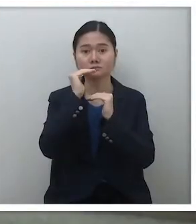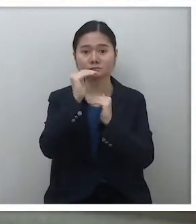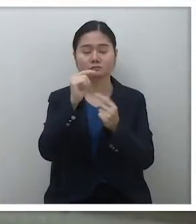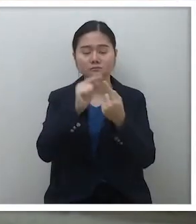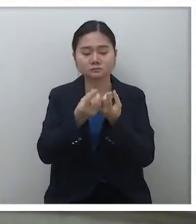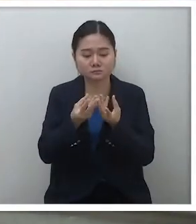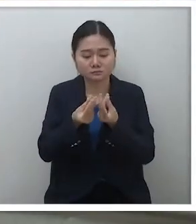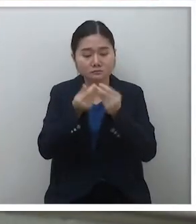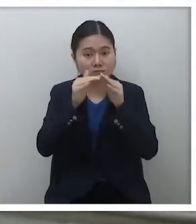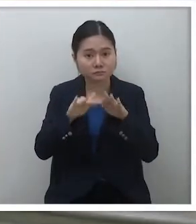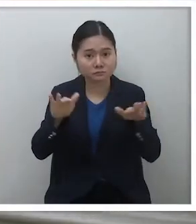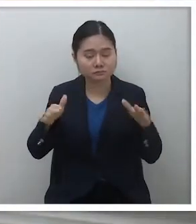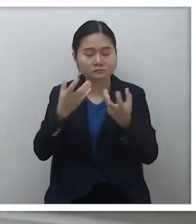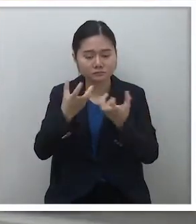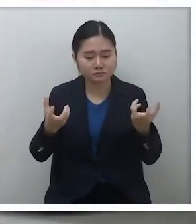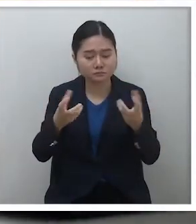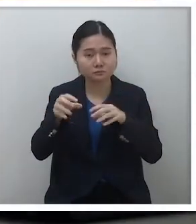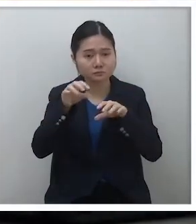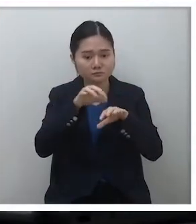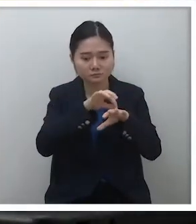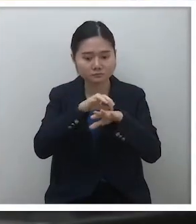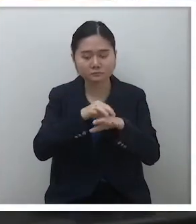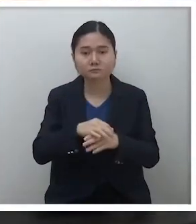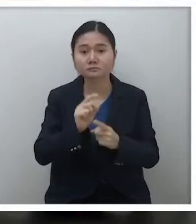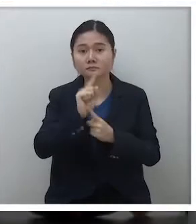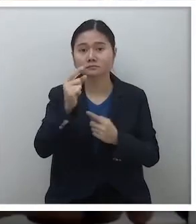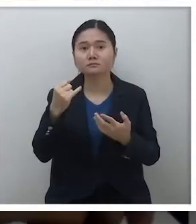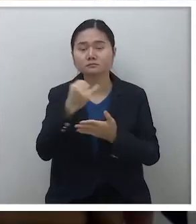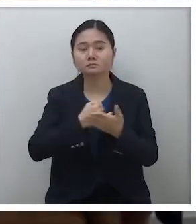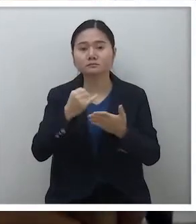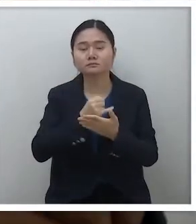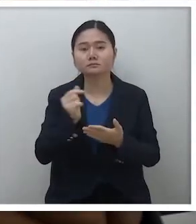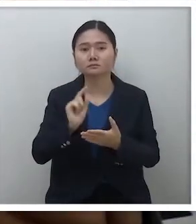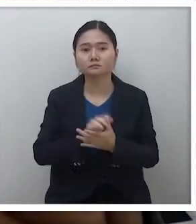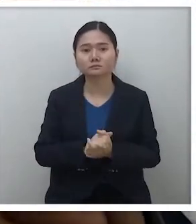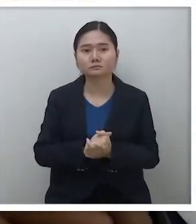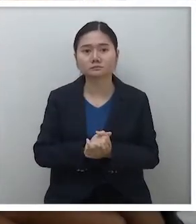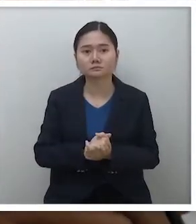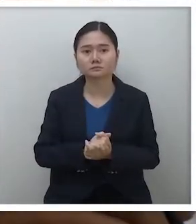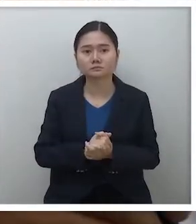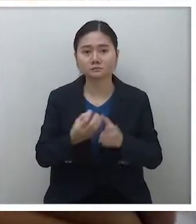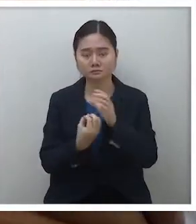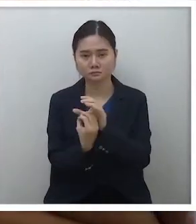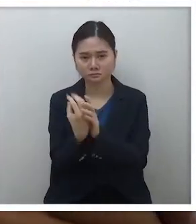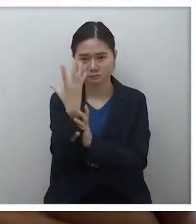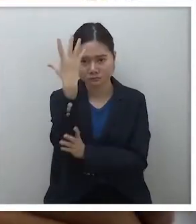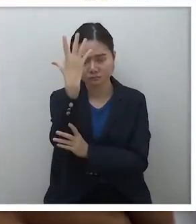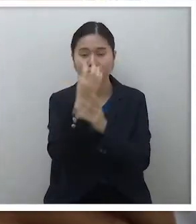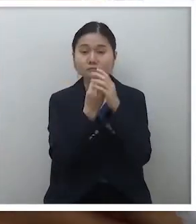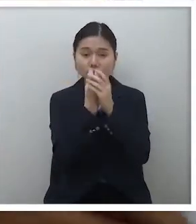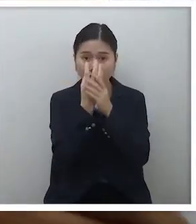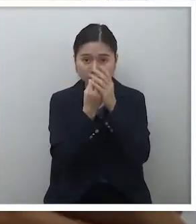พื้นดินที่เราจะวางวัตถุนะครับวัตถุแรกที่ครูจะวางพวกต้นไม้ดอก